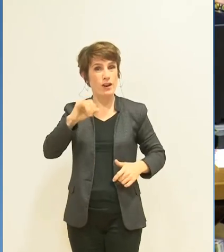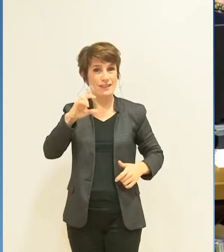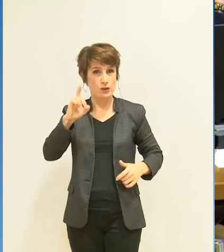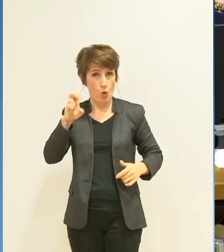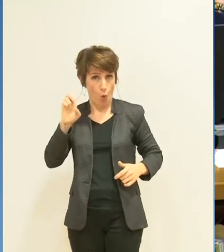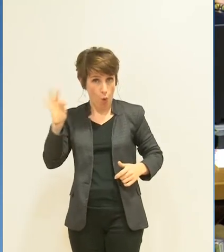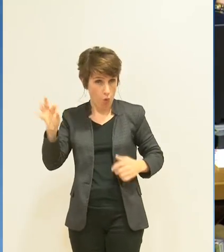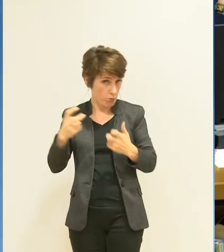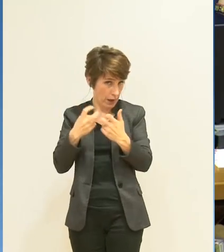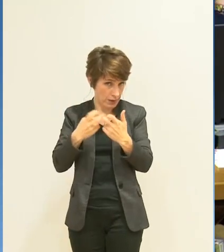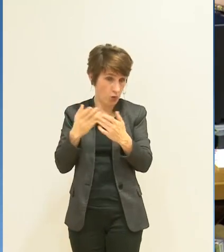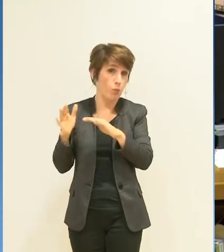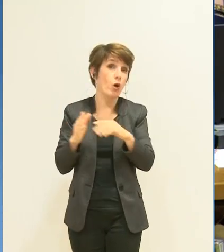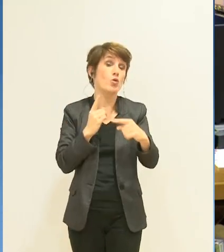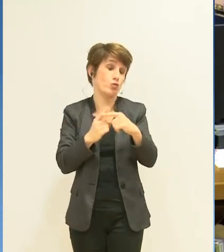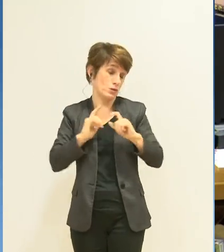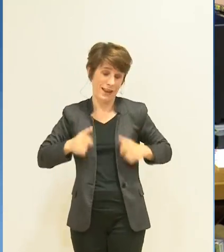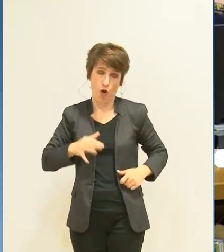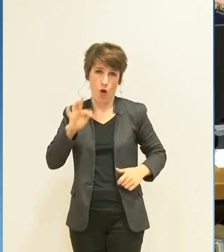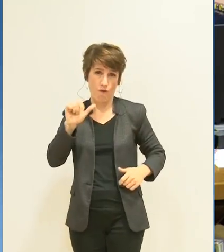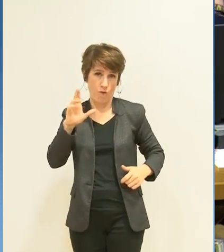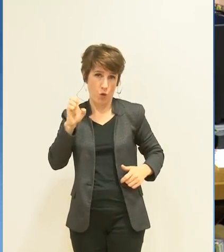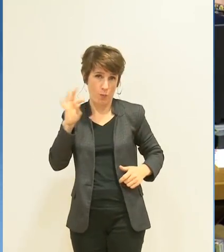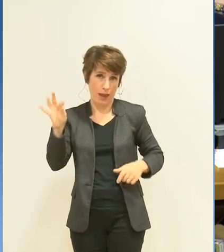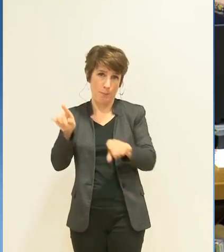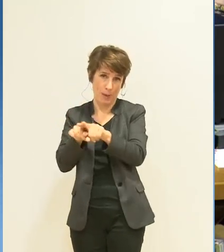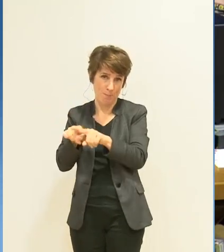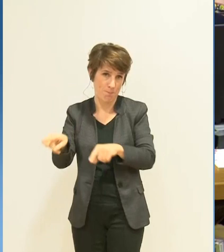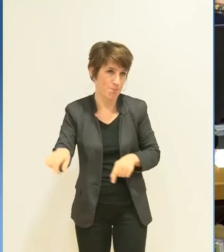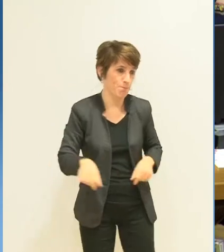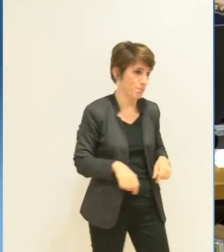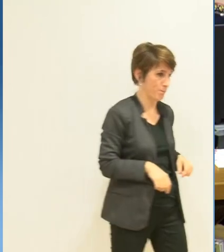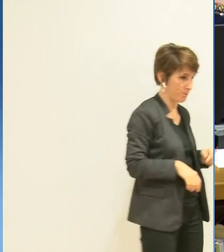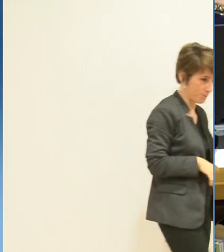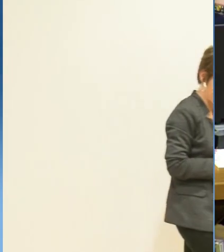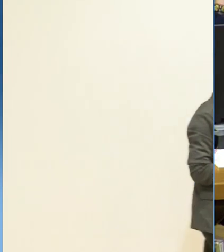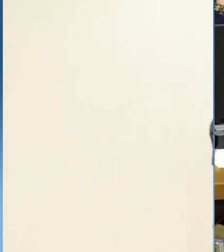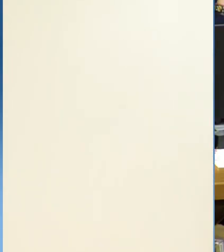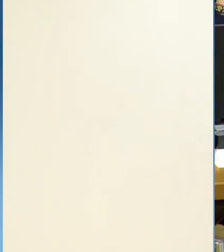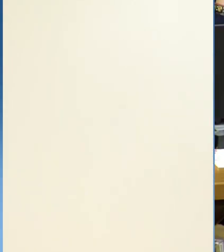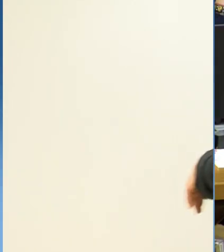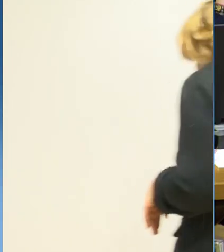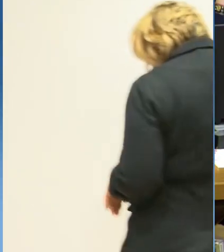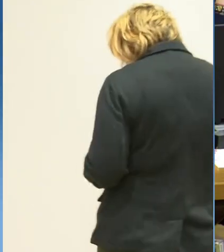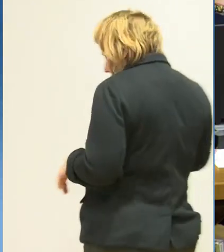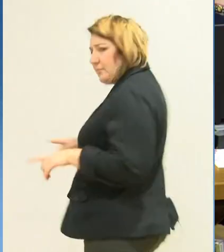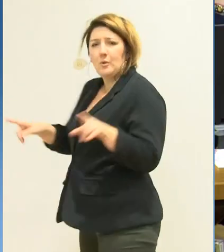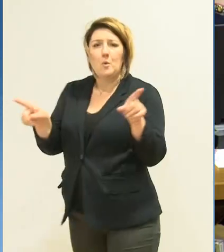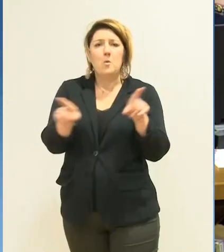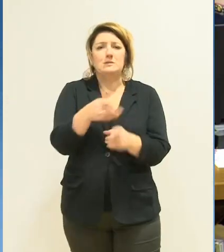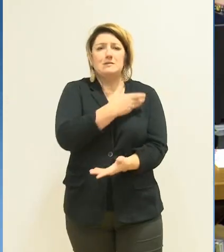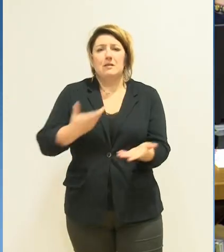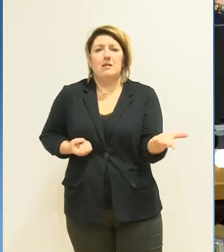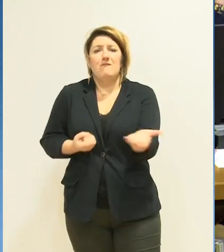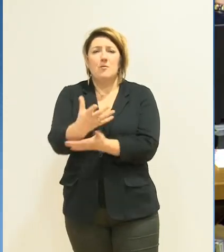de la même façon pour l'école flaubert alors une dernière éléments puisqu'on a été interrogée aussi sur ce qu'on faisait pour les